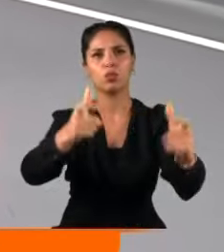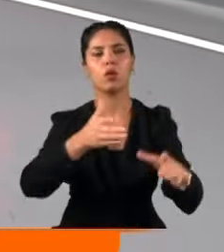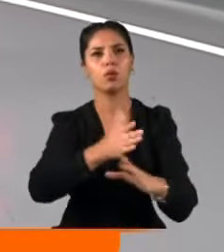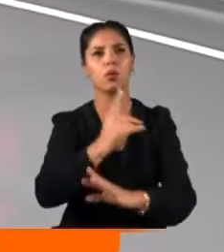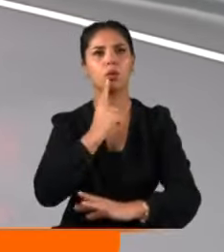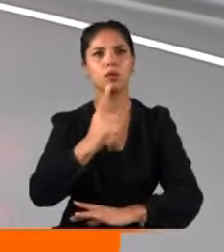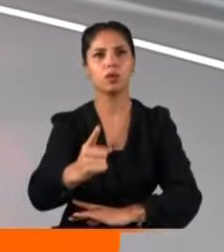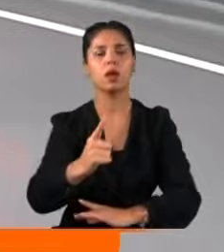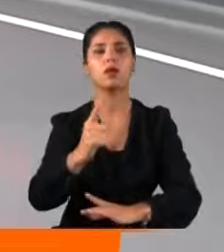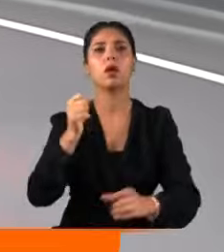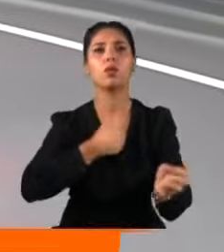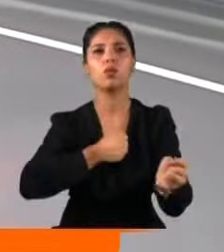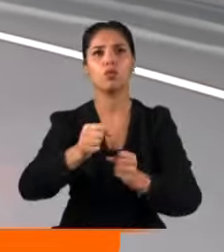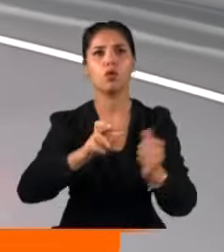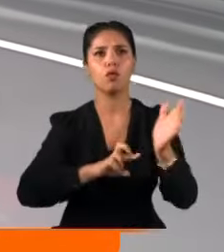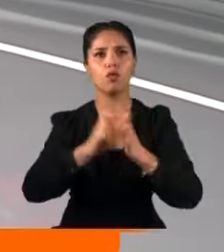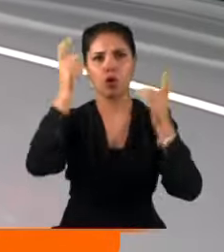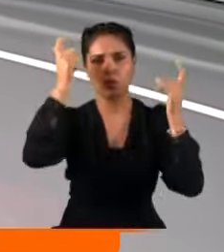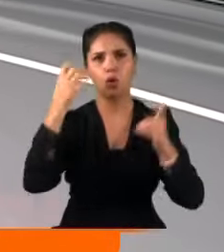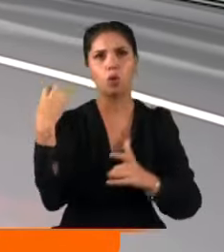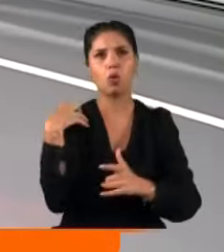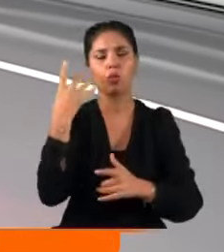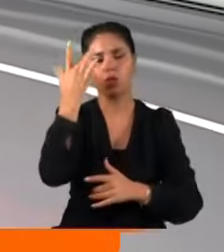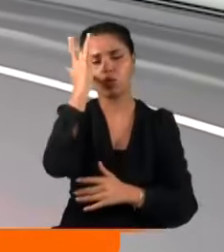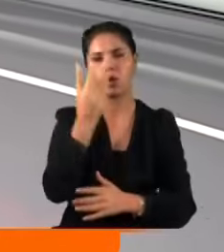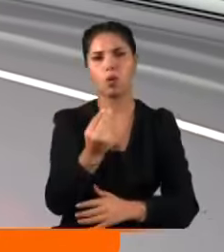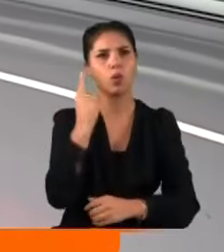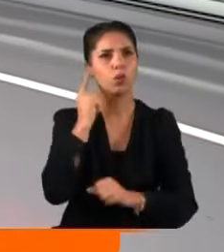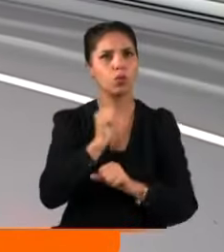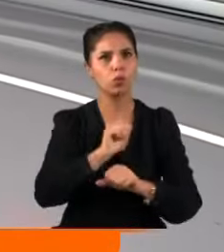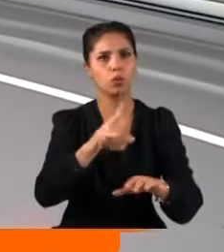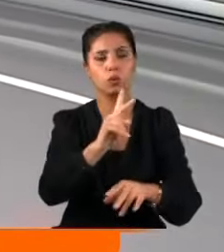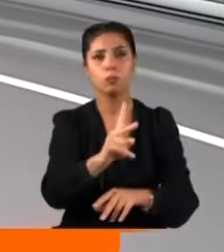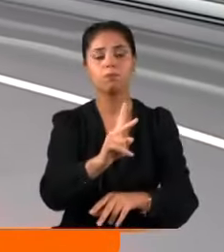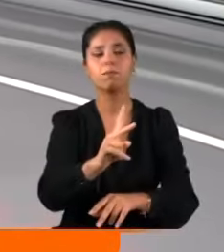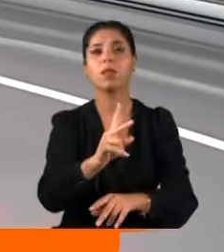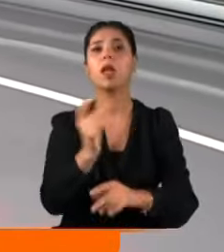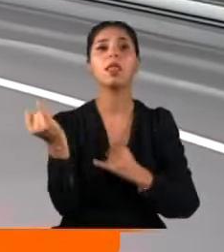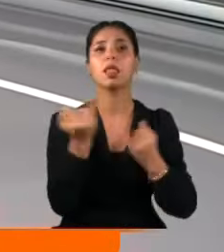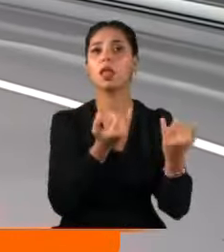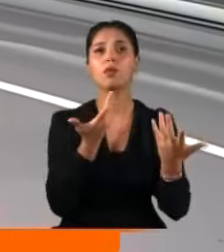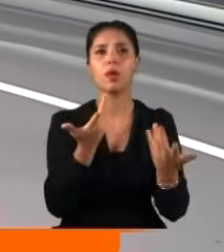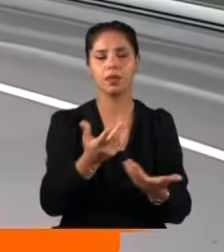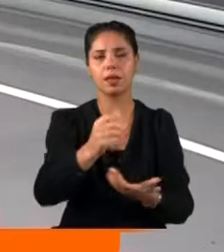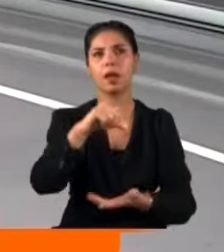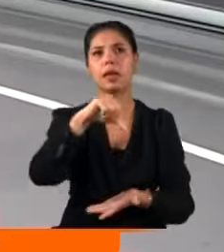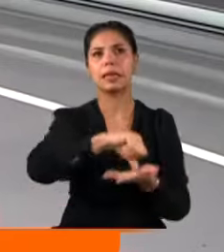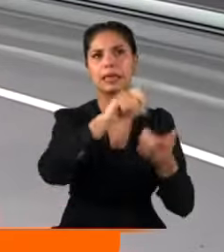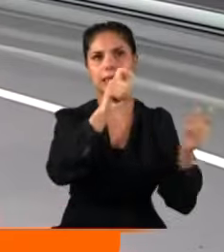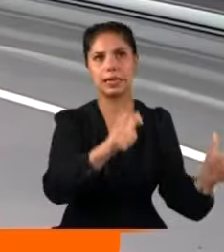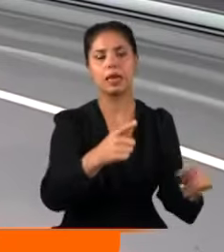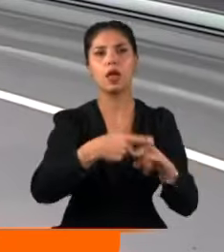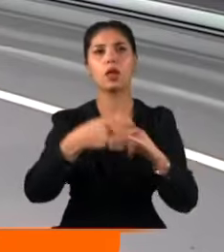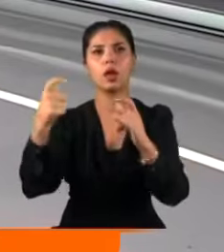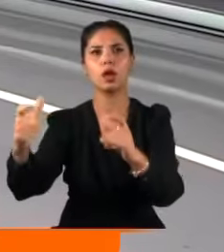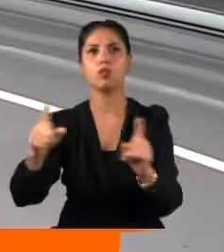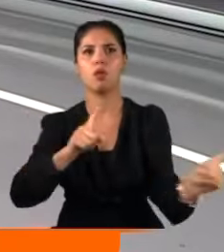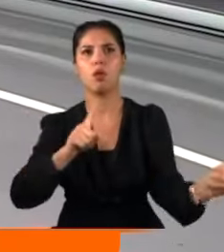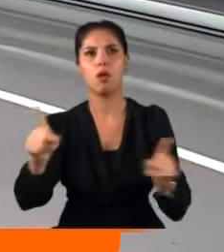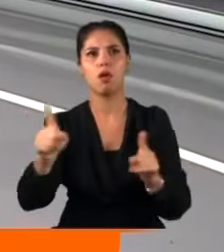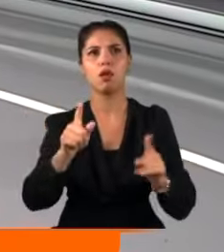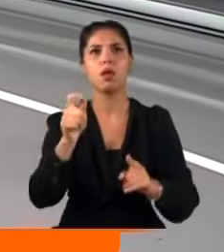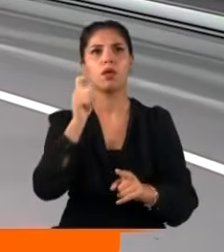Direnişin füzelerden sorumlu komutanının şehit olduğunu duyurdu Hizbullah. Asıl tartışma ise İran ve Hizbullah arasında. Zira dini